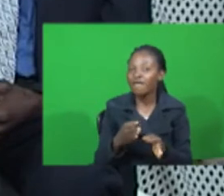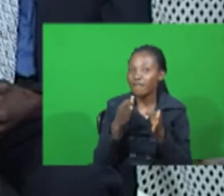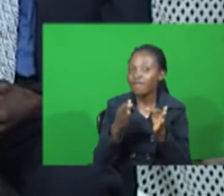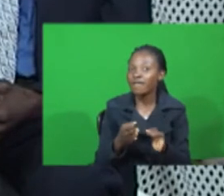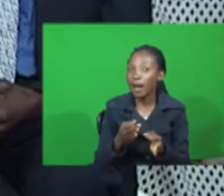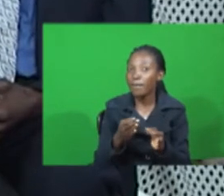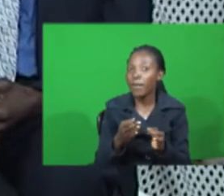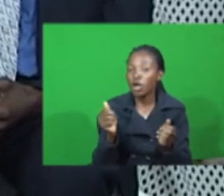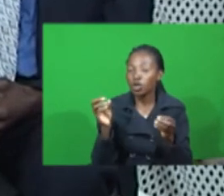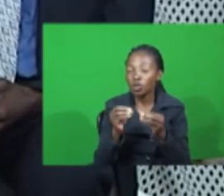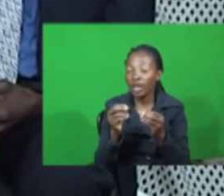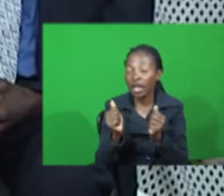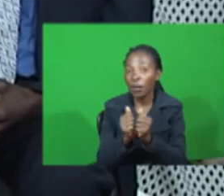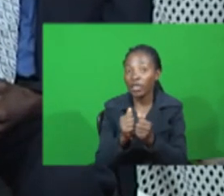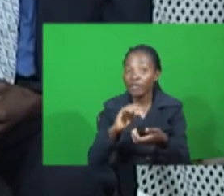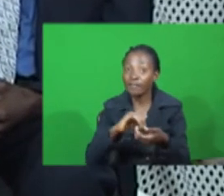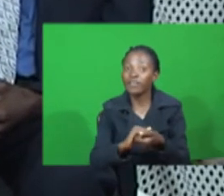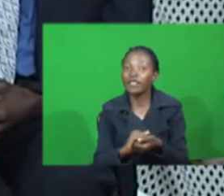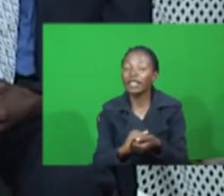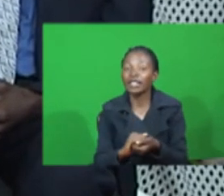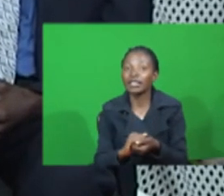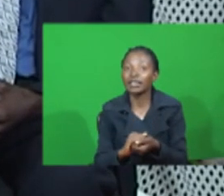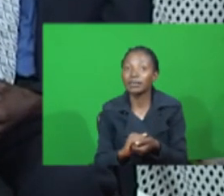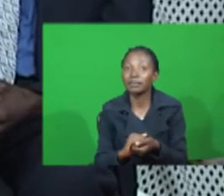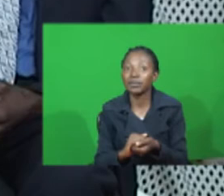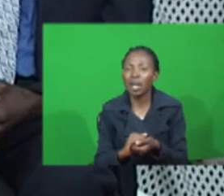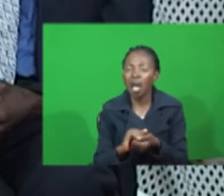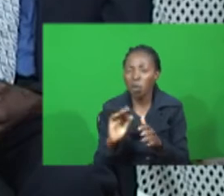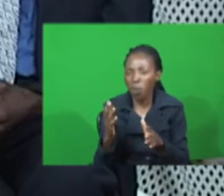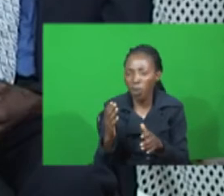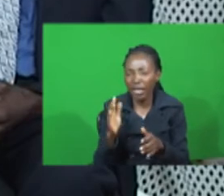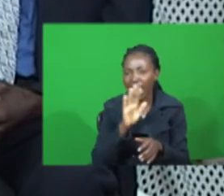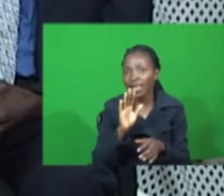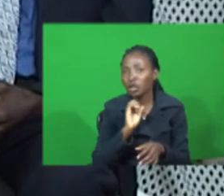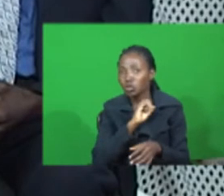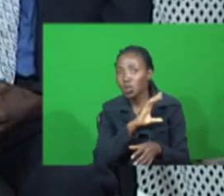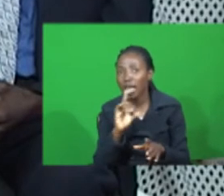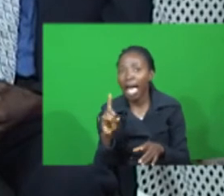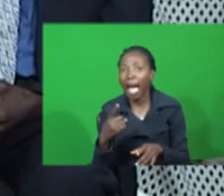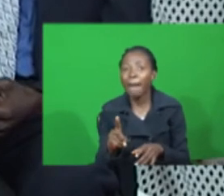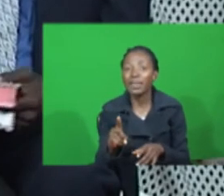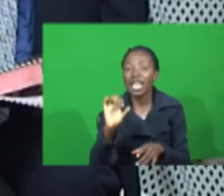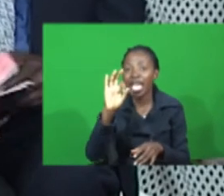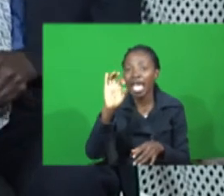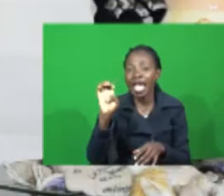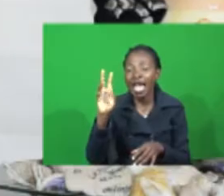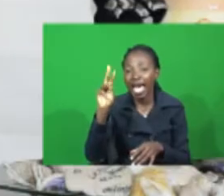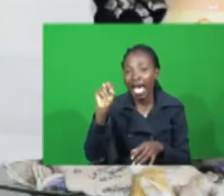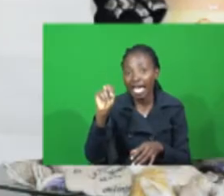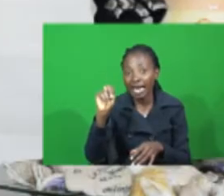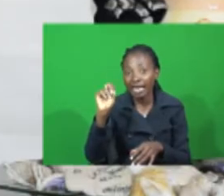kweshamwari yake yanzi Hiraiya, ari kuenda kupurazi ikoko, pane nyaya yakazoitika. Vateereri tingori kuna Genesis chapter